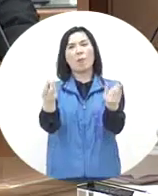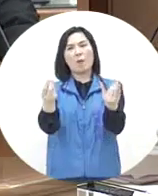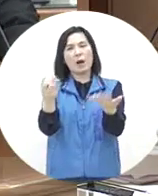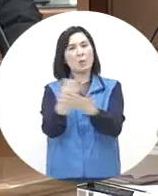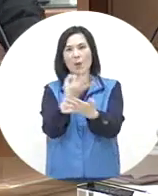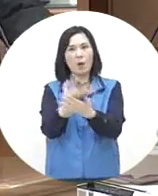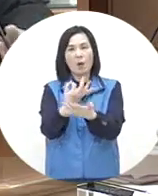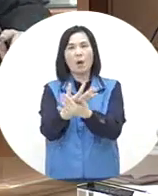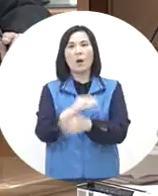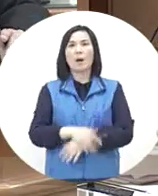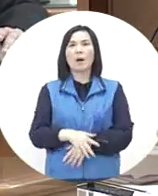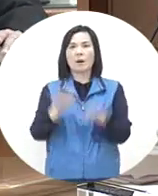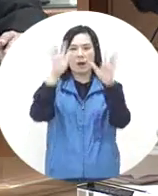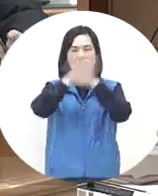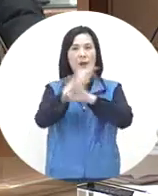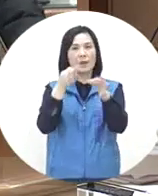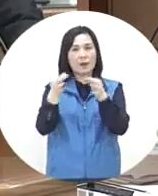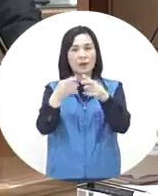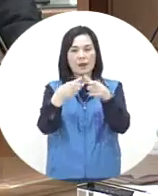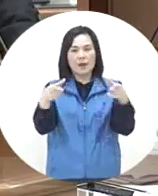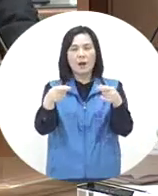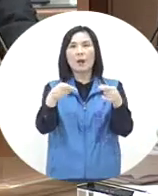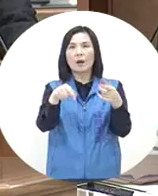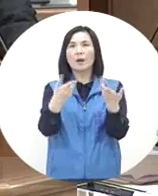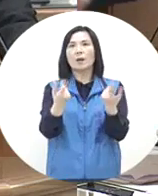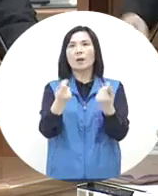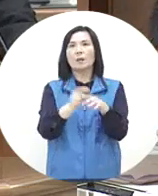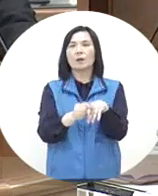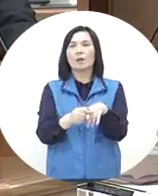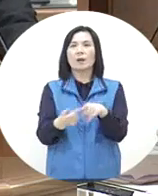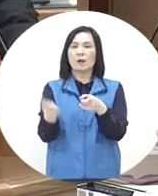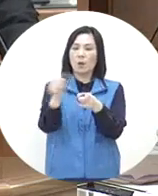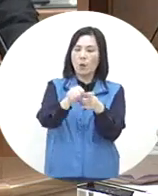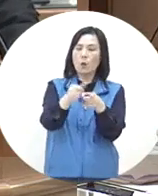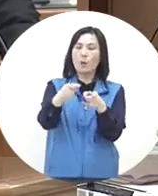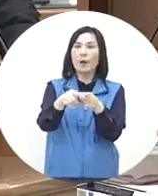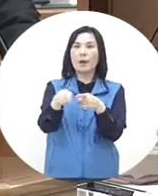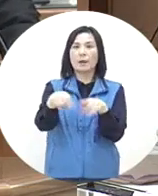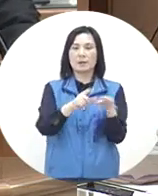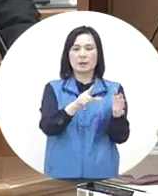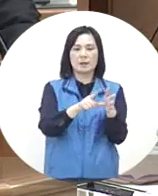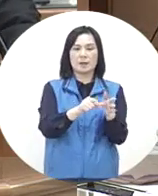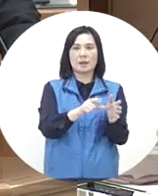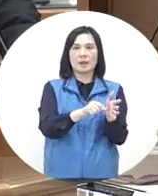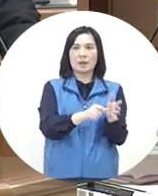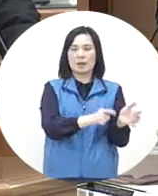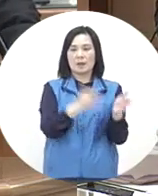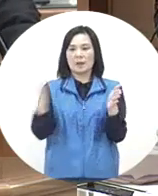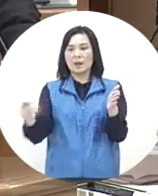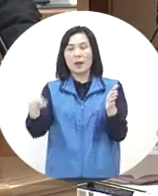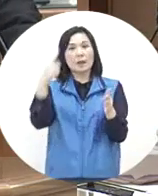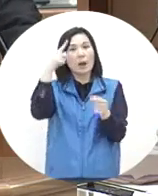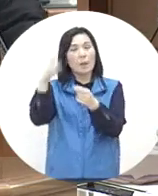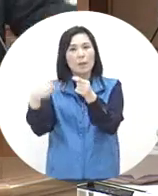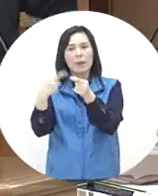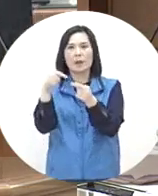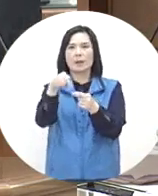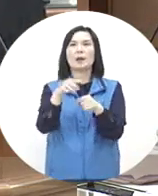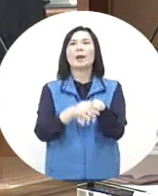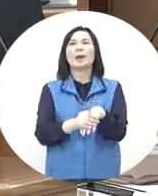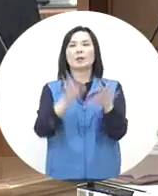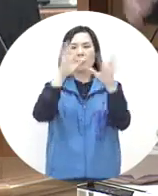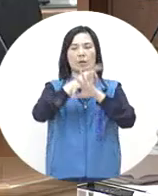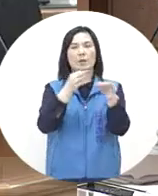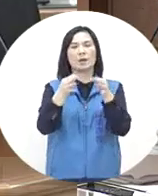真的是亡羊补牢了，因为毕竟整个五倍券的效益是到明年去啊。好，所以夜市券拢会付啦。 我们也是到明